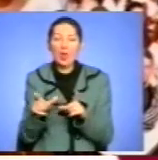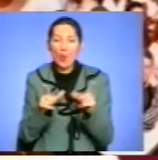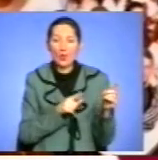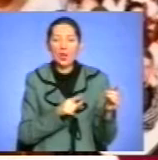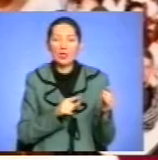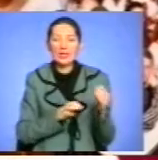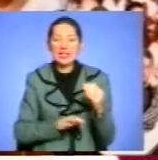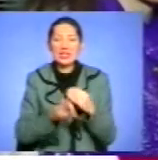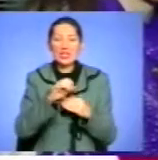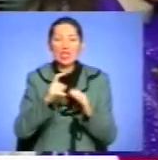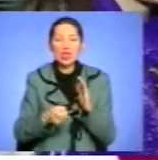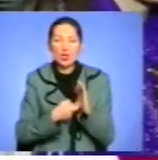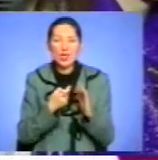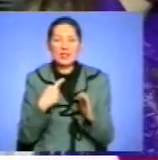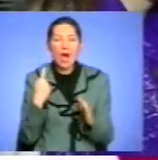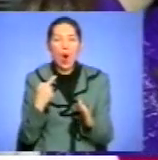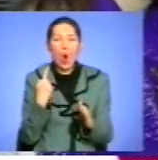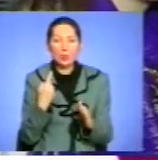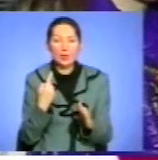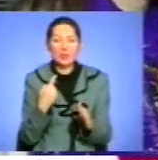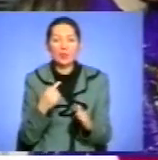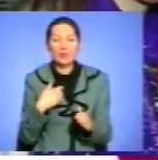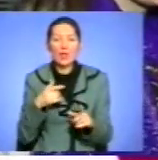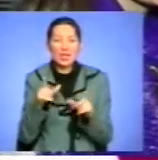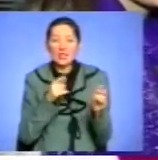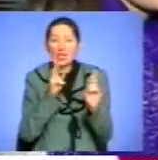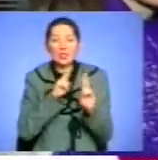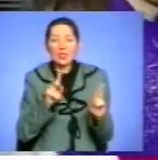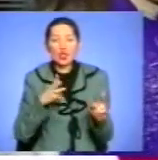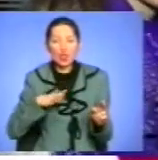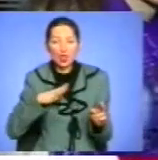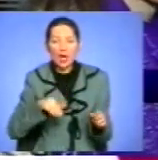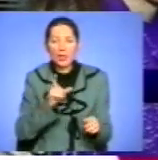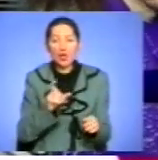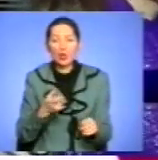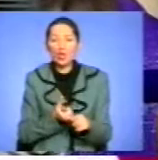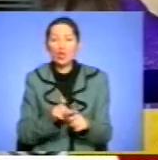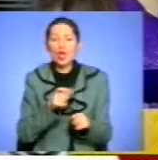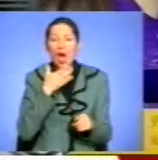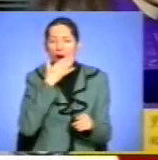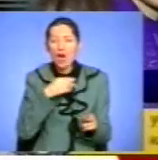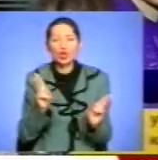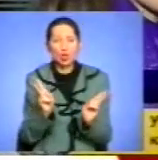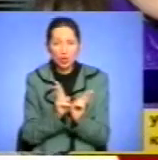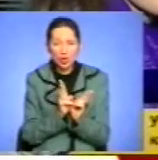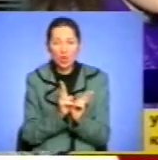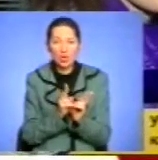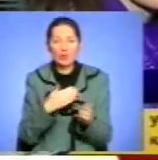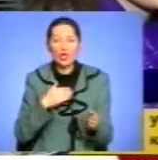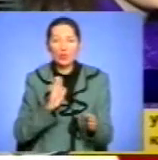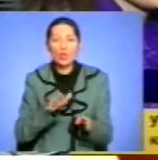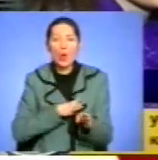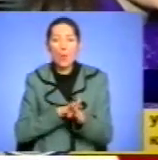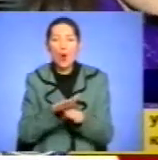Донецької області. Ми їхали і не знали, чого очікувати, а насправді люди дуже гарно відкликнулися. У нас були повні зали, оскільки